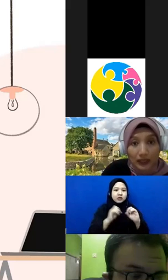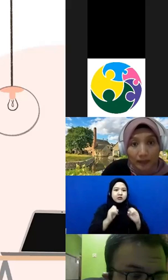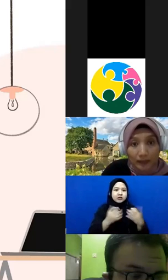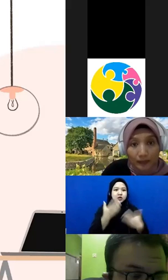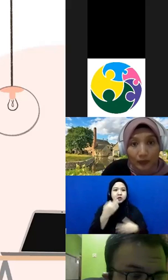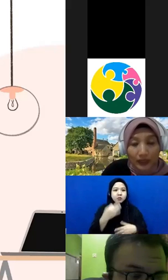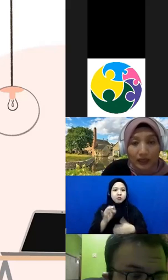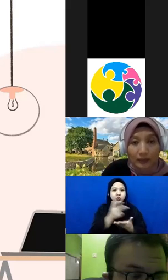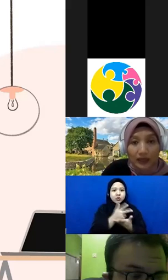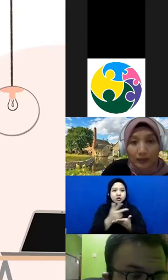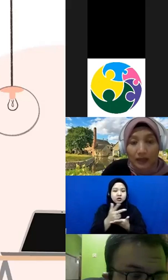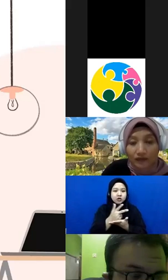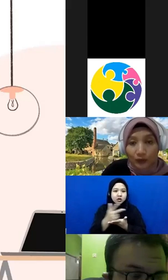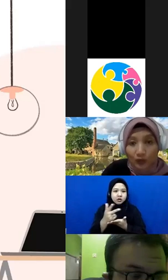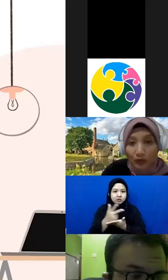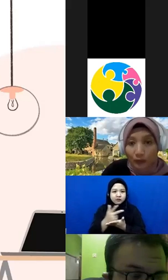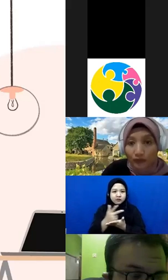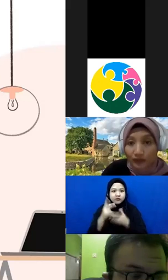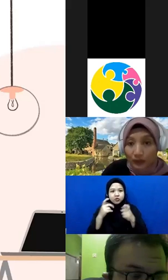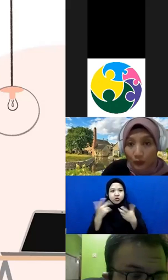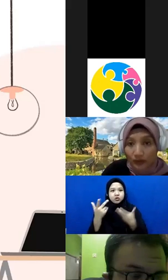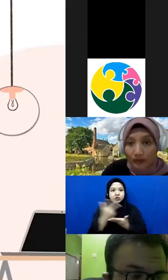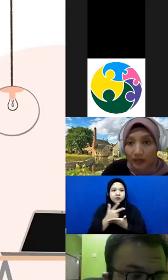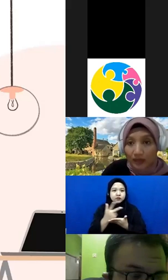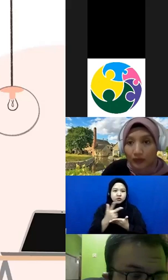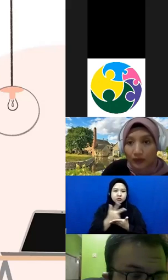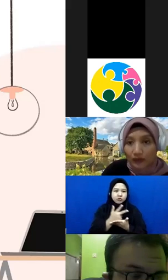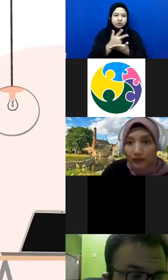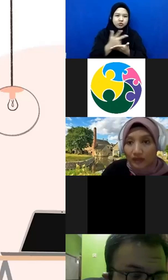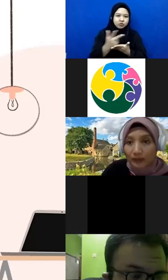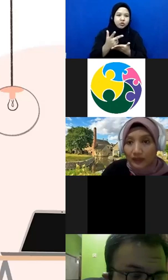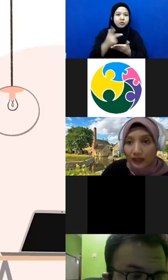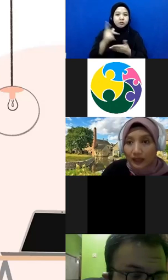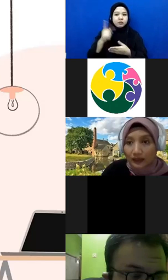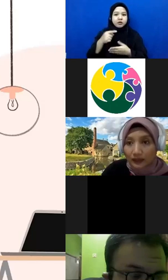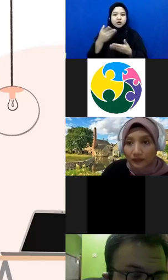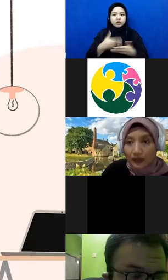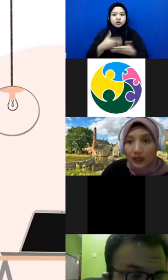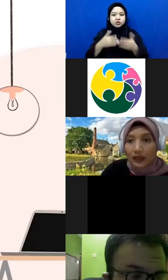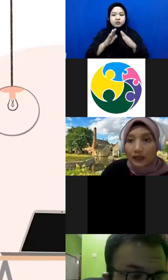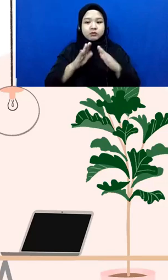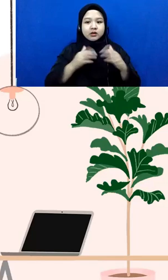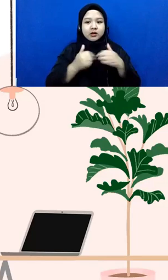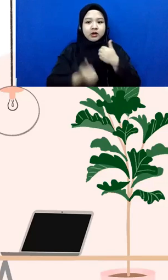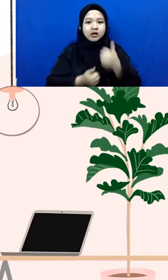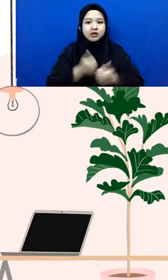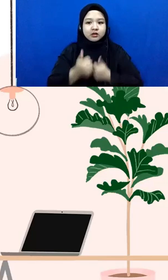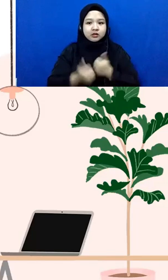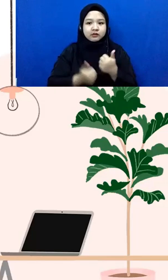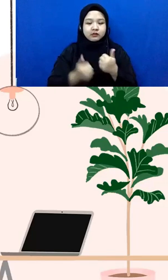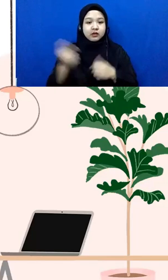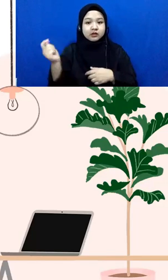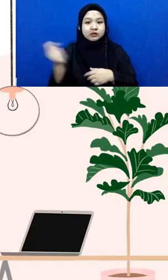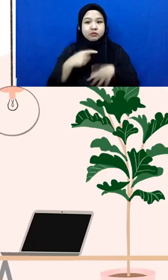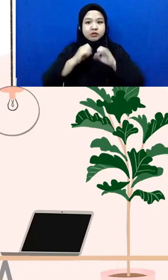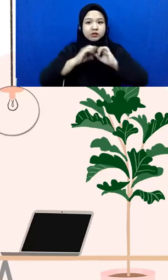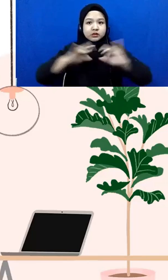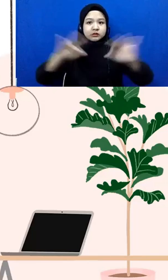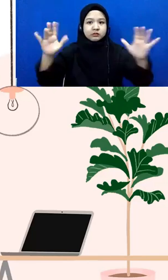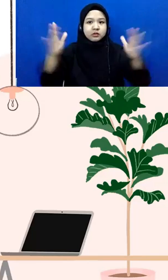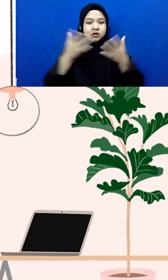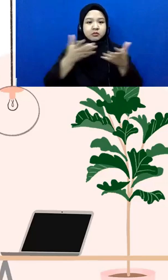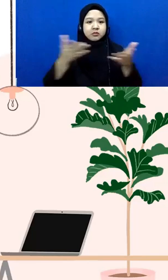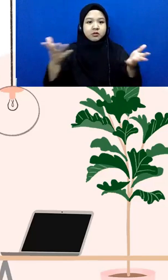yang baru direkam oleh kamera baik foto maupun video sebagai penggunaan sosial media yang aktif dengan cepat tersebar di mana-mana